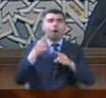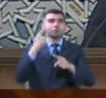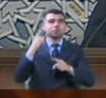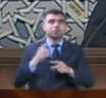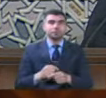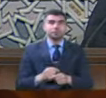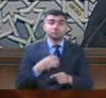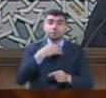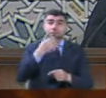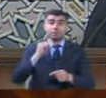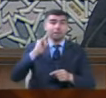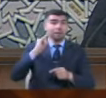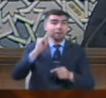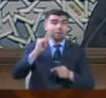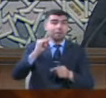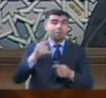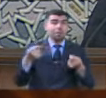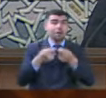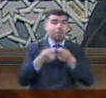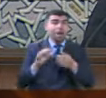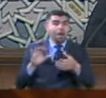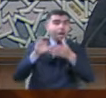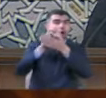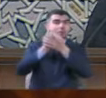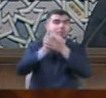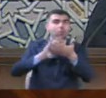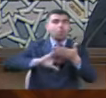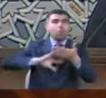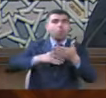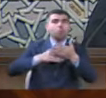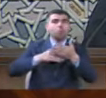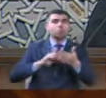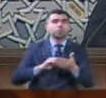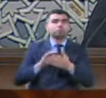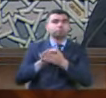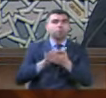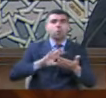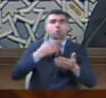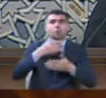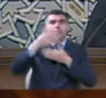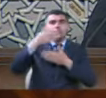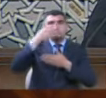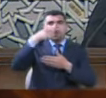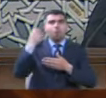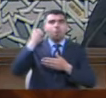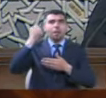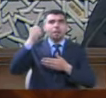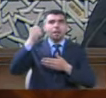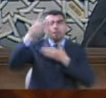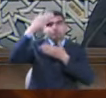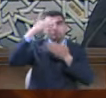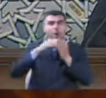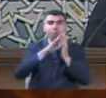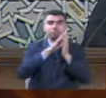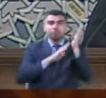أيضا انخراطا جماعيا وبشكل مسؤول في خدمة قضايانا الوطنية